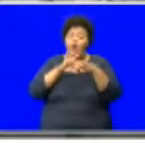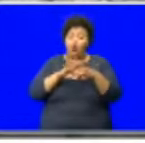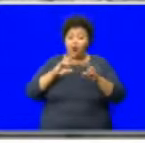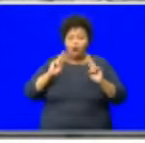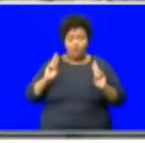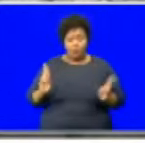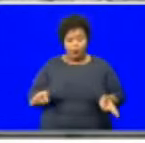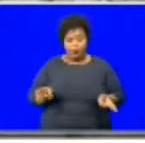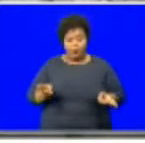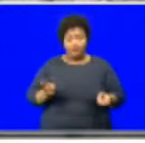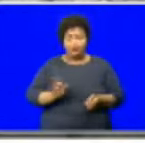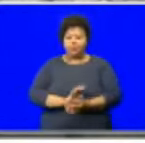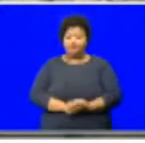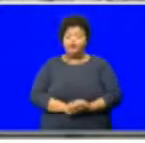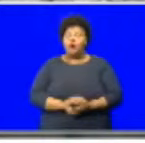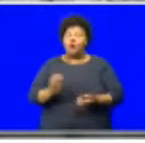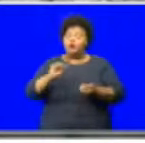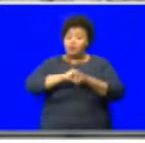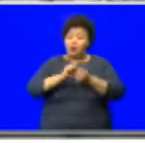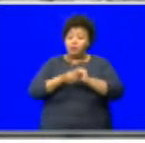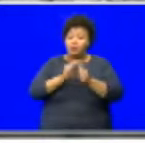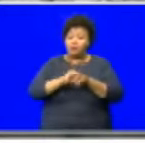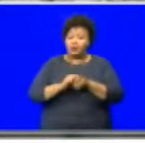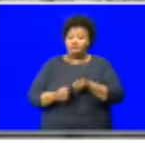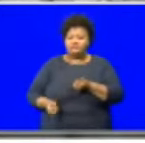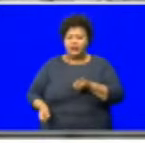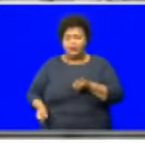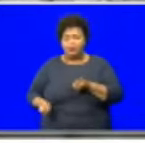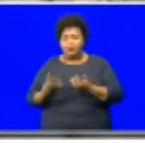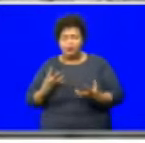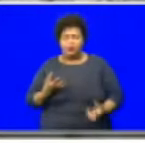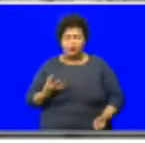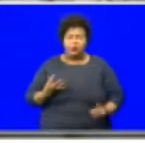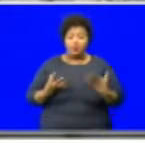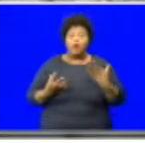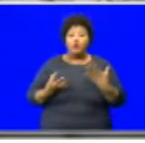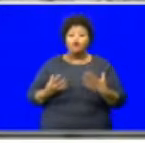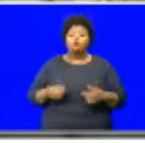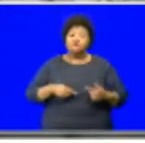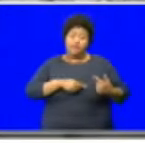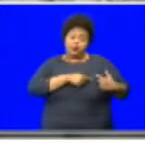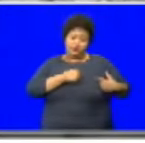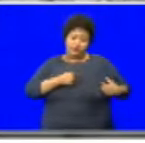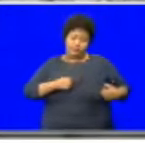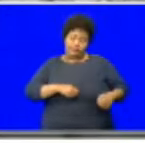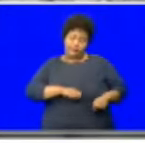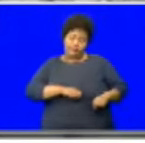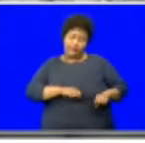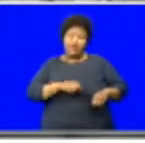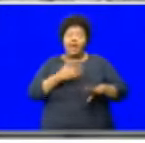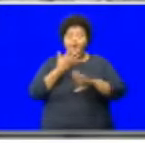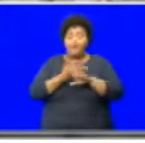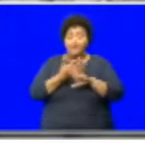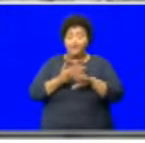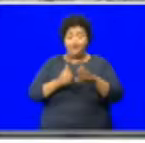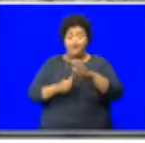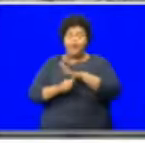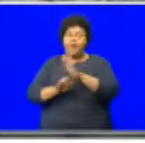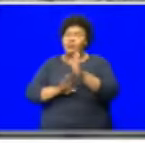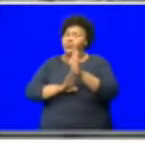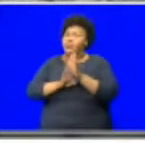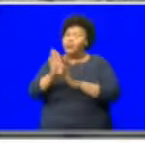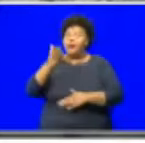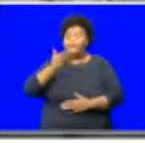ke lavelile lamaningi lapho indzaba emotional abuse isetulu kakhulu and akuthinzi